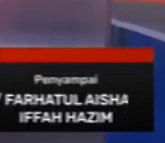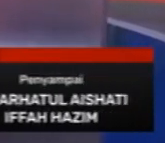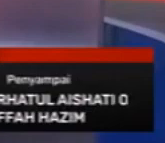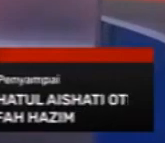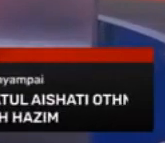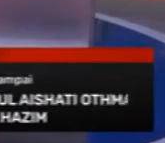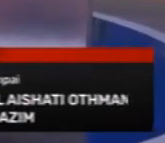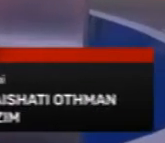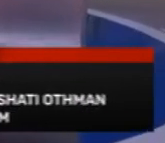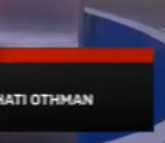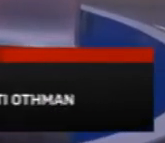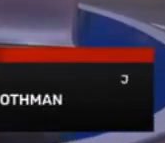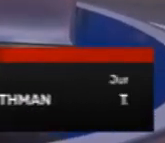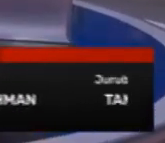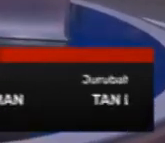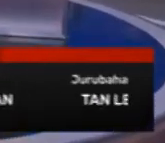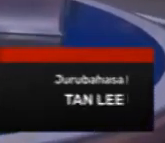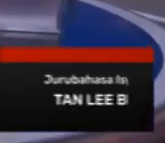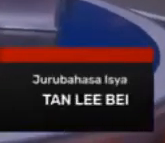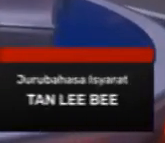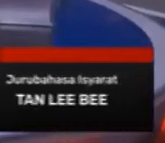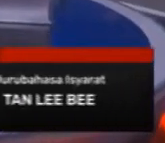hai menyentuh